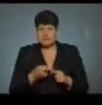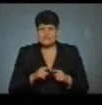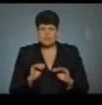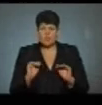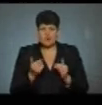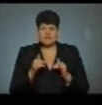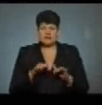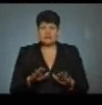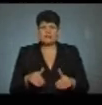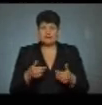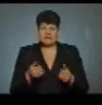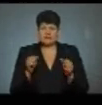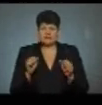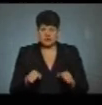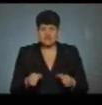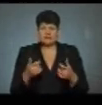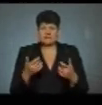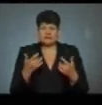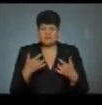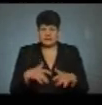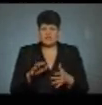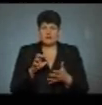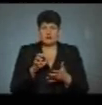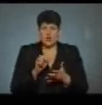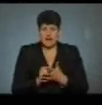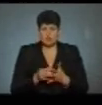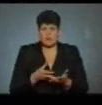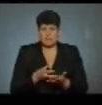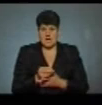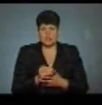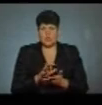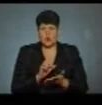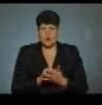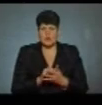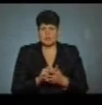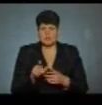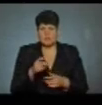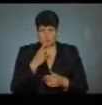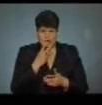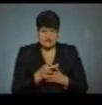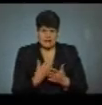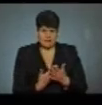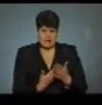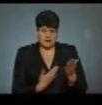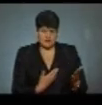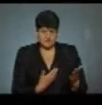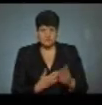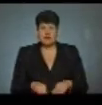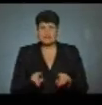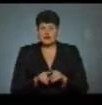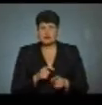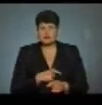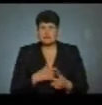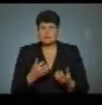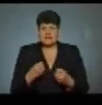обмежених дій надати можливість звільнити від орендної плати орендарів. І першим показали в цьому приклад. Також депутати